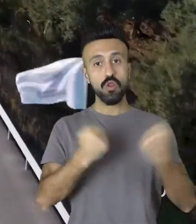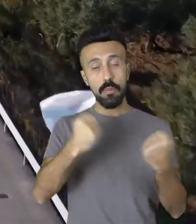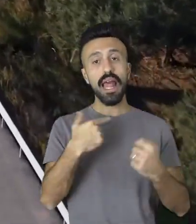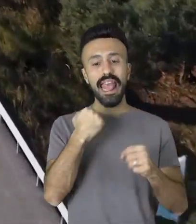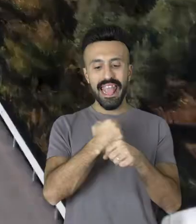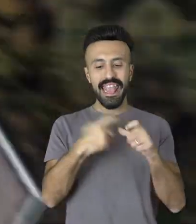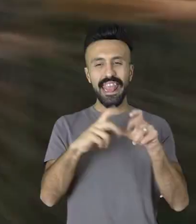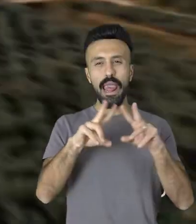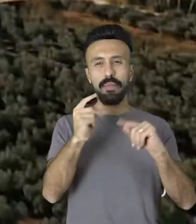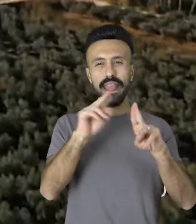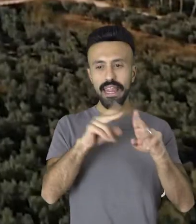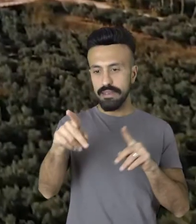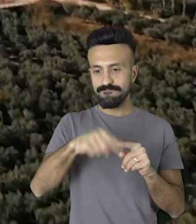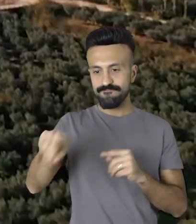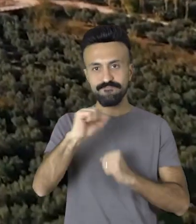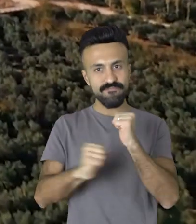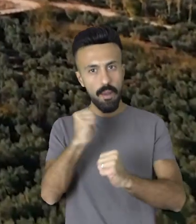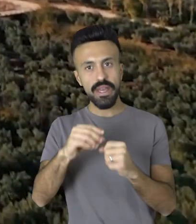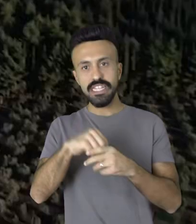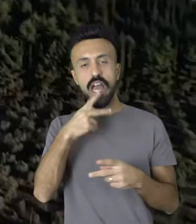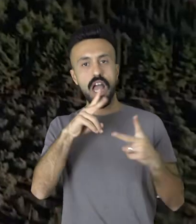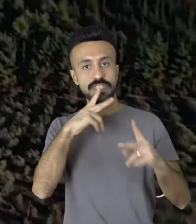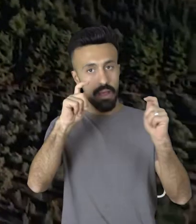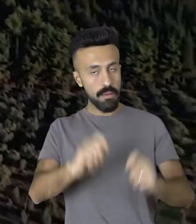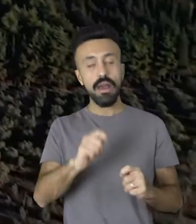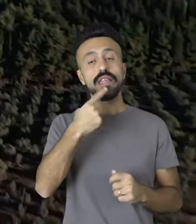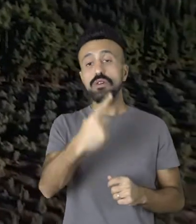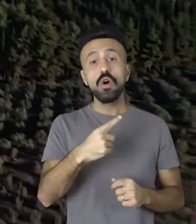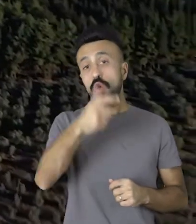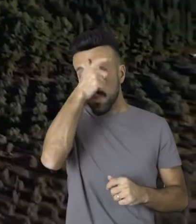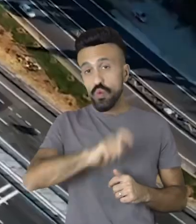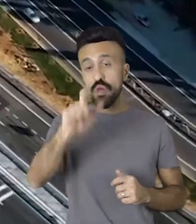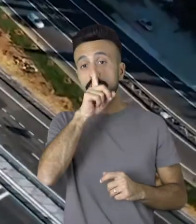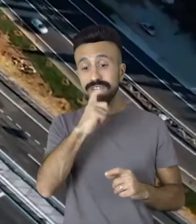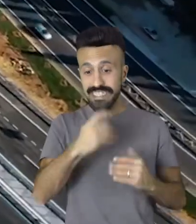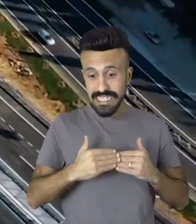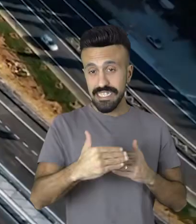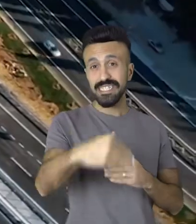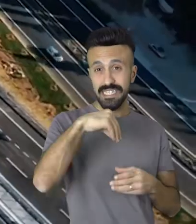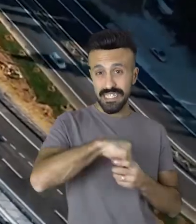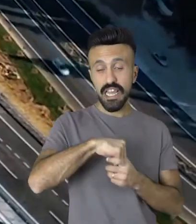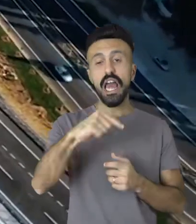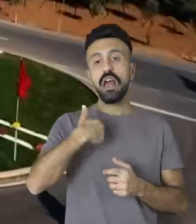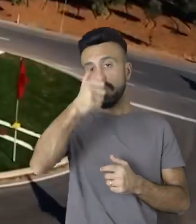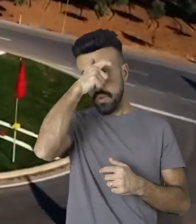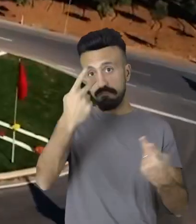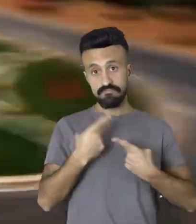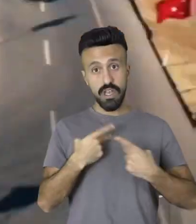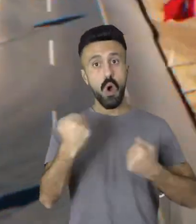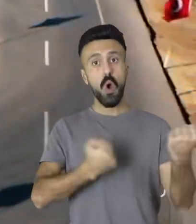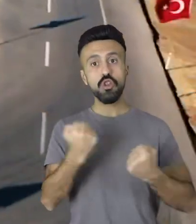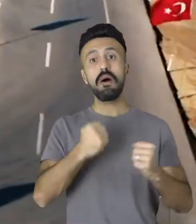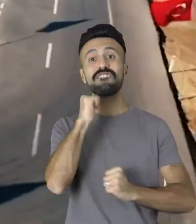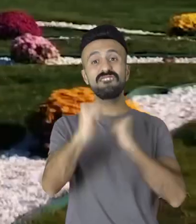TOGG'un Gemlik Kampüsü bağlantı yolları ile ilgili paylaşım yapan Bakan Kara İsmailoğlu, "Türkiye yüzyılına giden yol" dedi ve